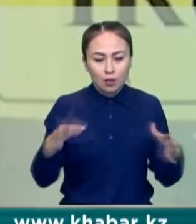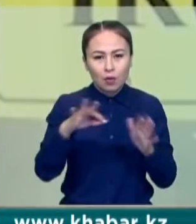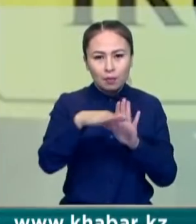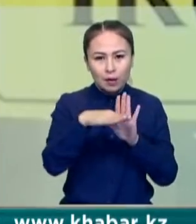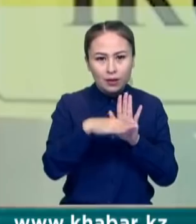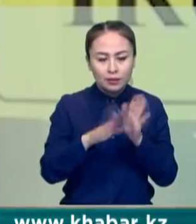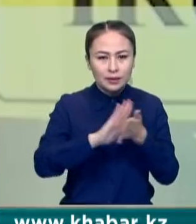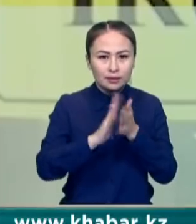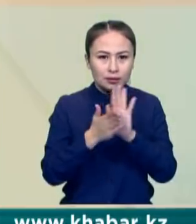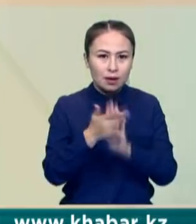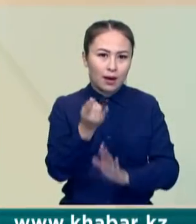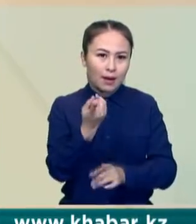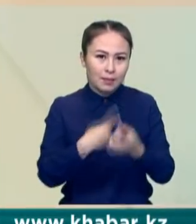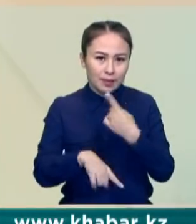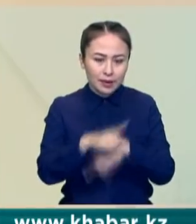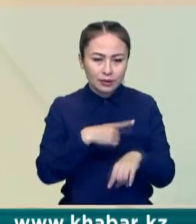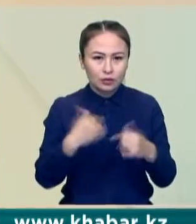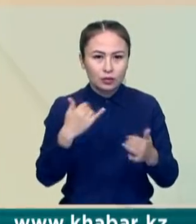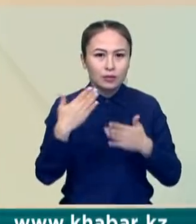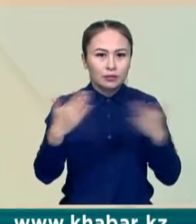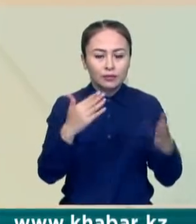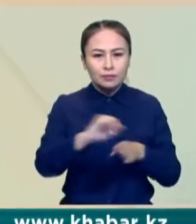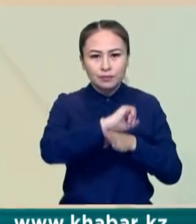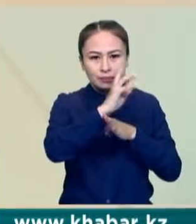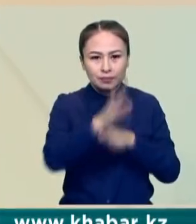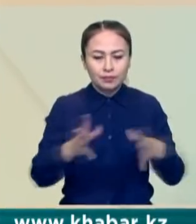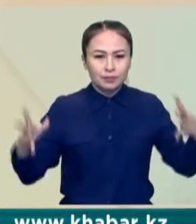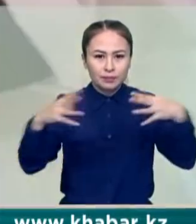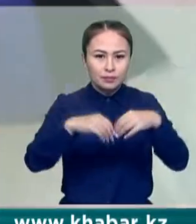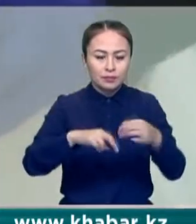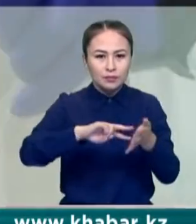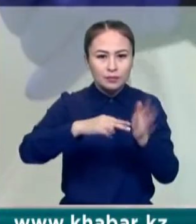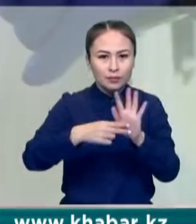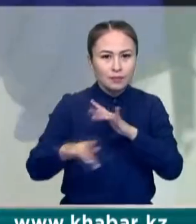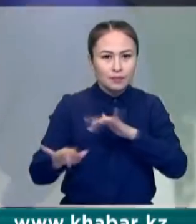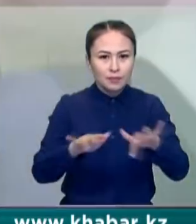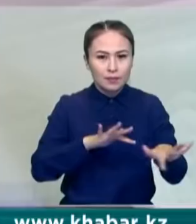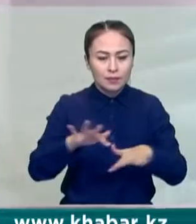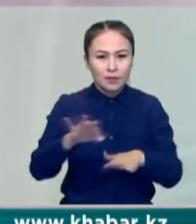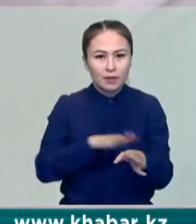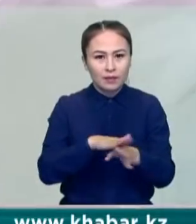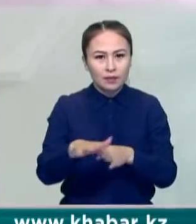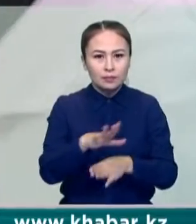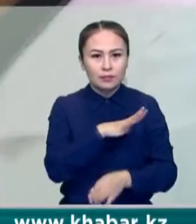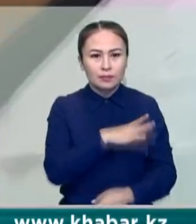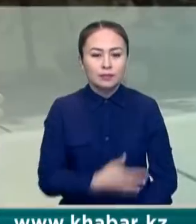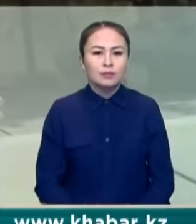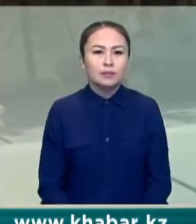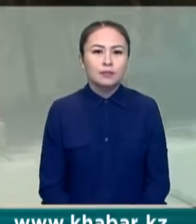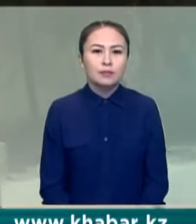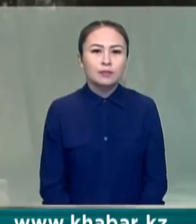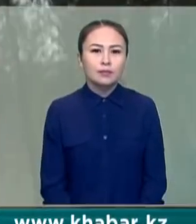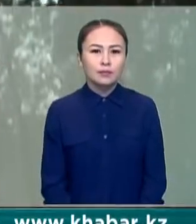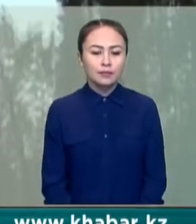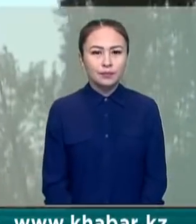жөніндегі келісімге қайта оралып, жан-жақты қамтылған бірлескен іс-қимылдар жоспарын жүзеге асыруды талап етіп отыр. Ғани Мұқаш, Юлия